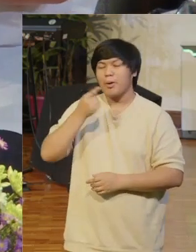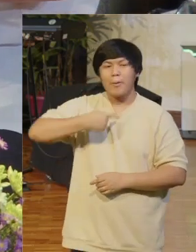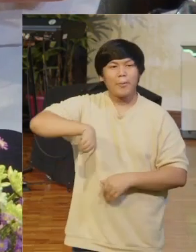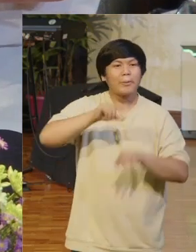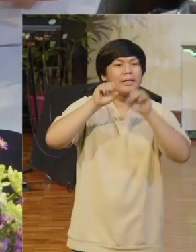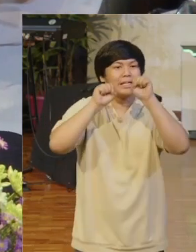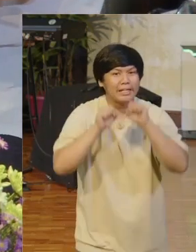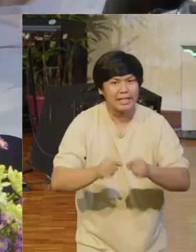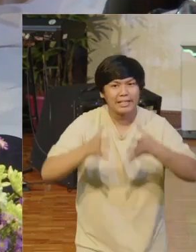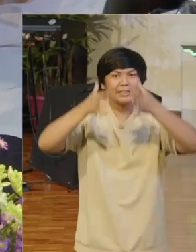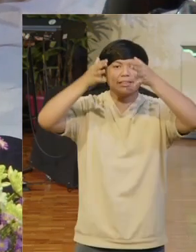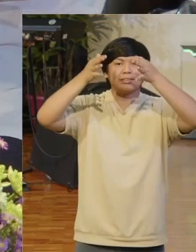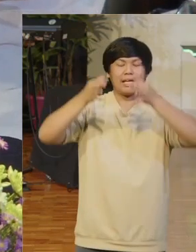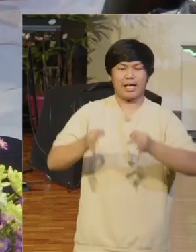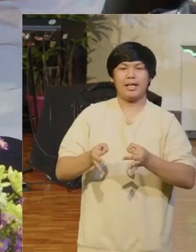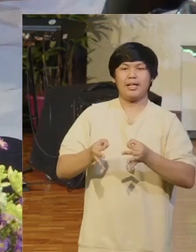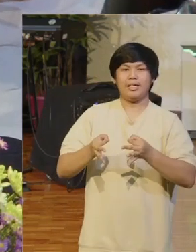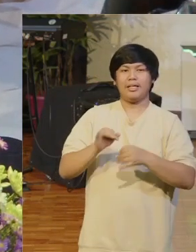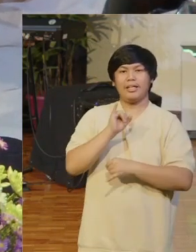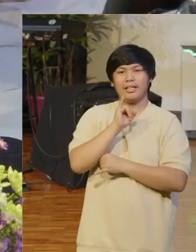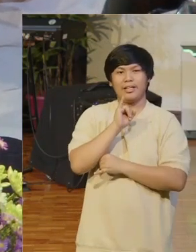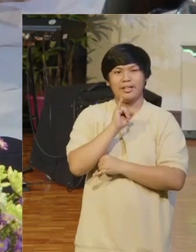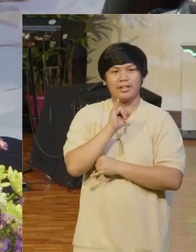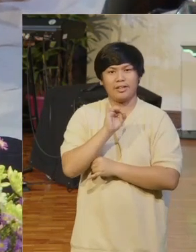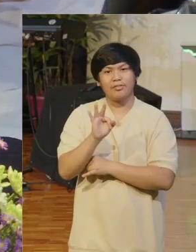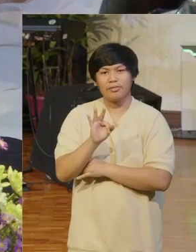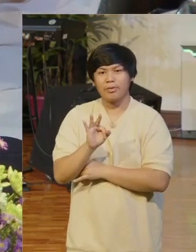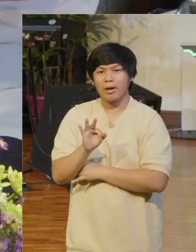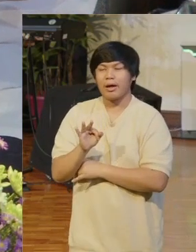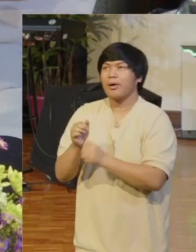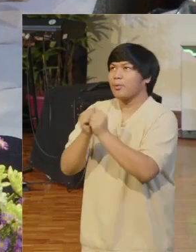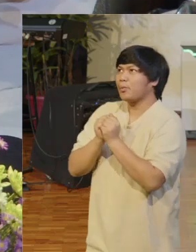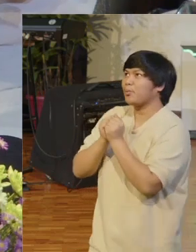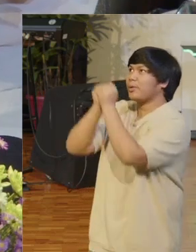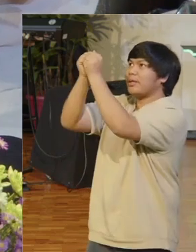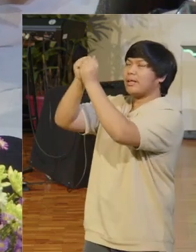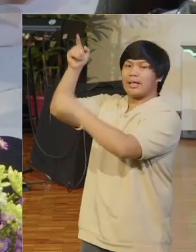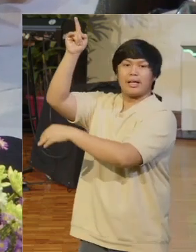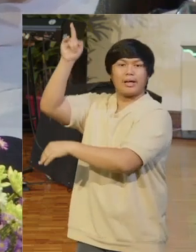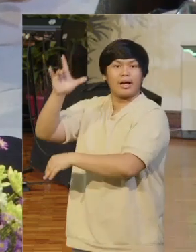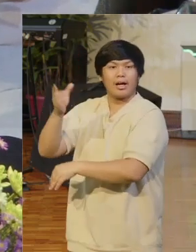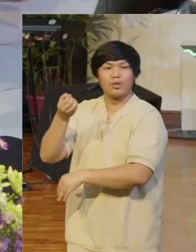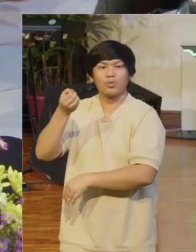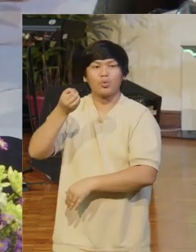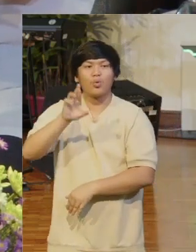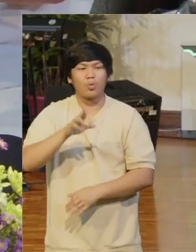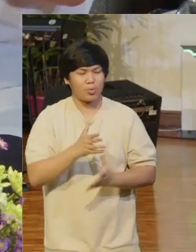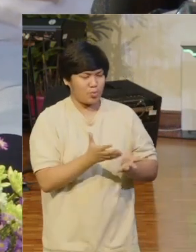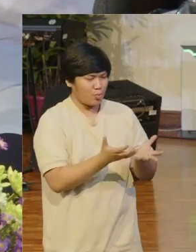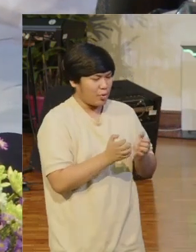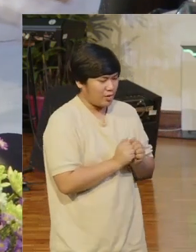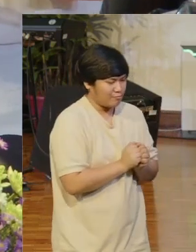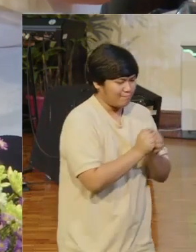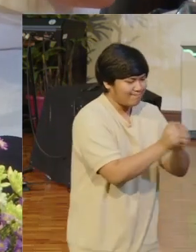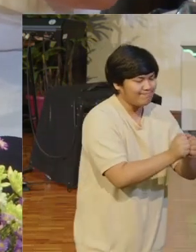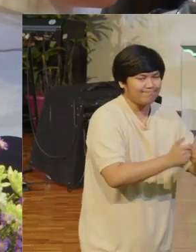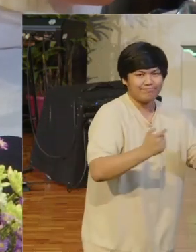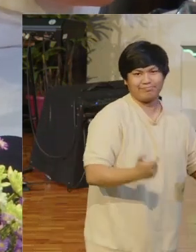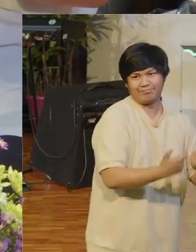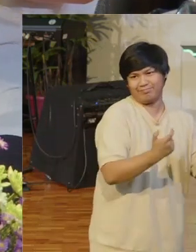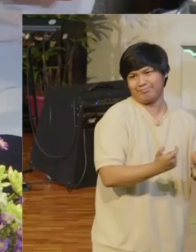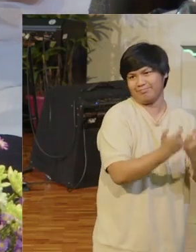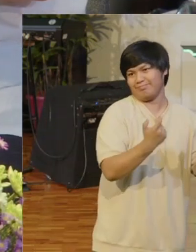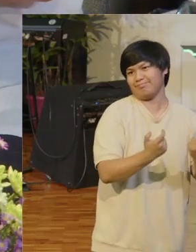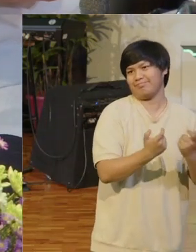to choose not Him, but to choose to sin. Yan po ang isang dakilang